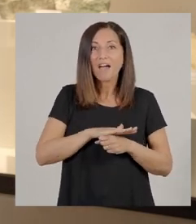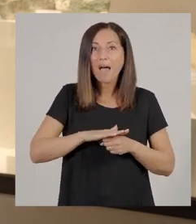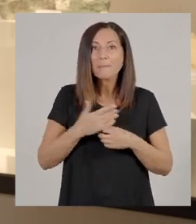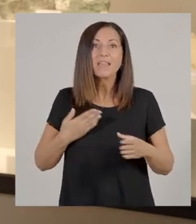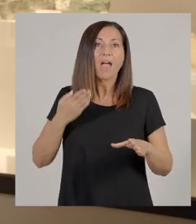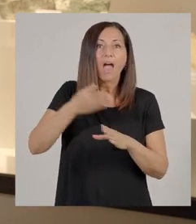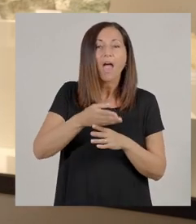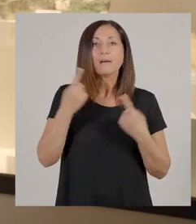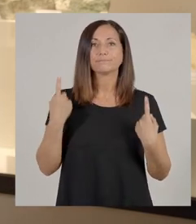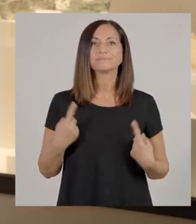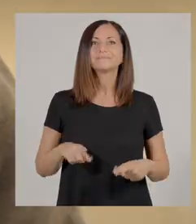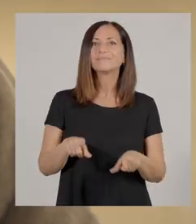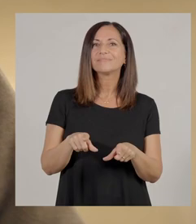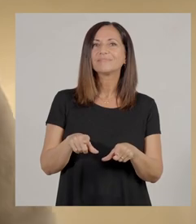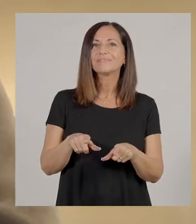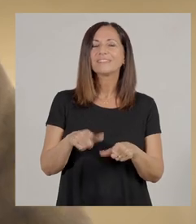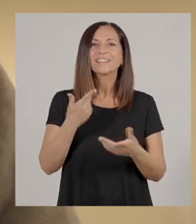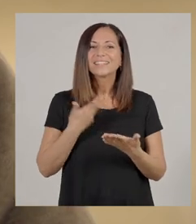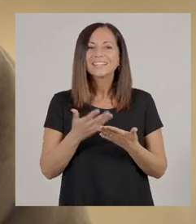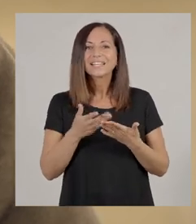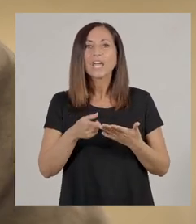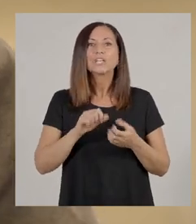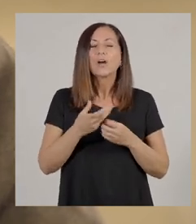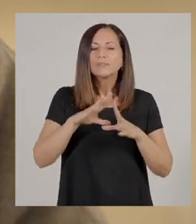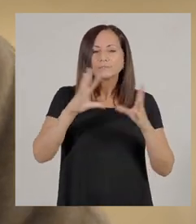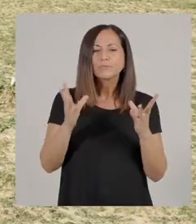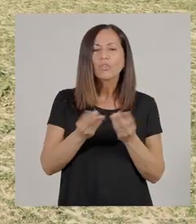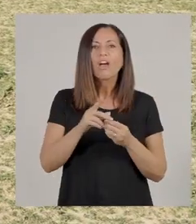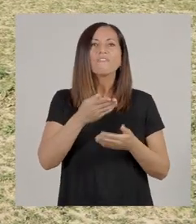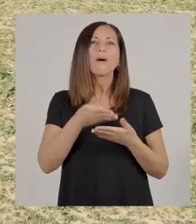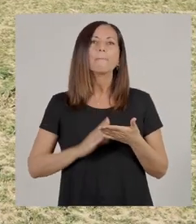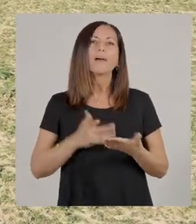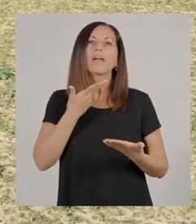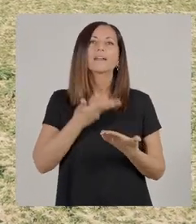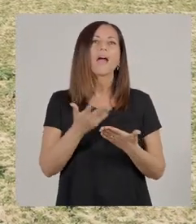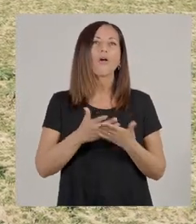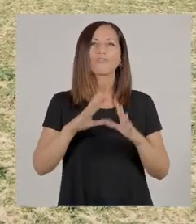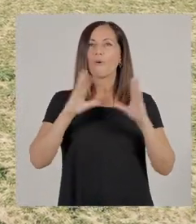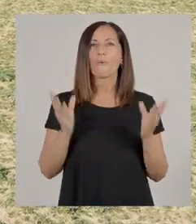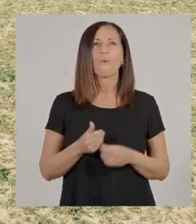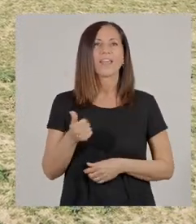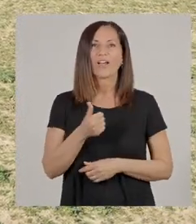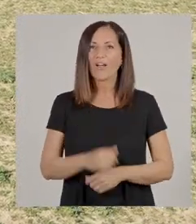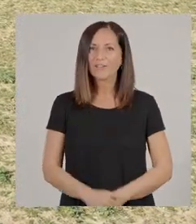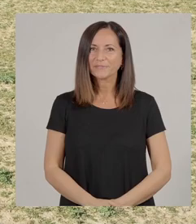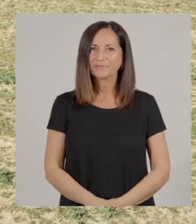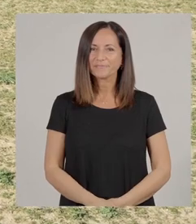a mangiare il pecorino da questo. Ecco, tutte queste cose facevano parte di un racconto